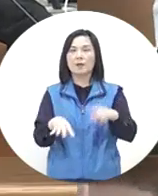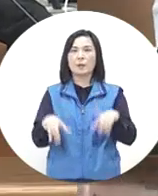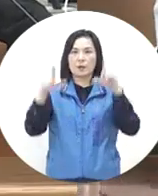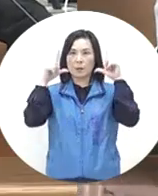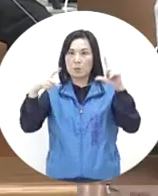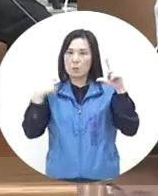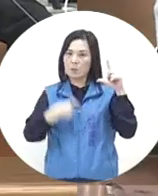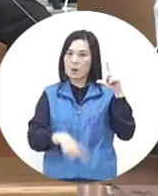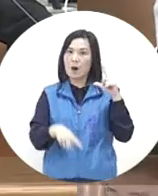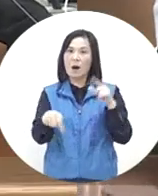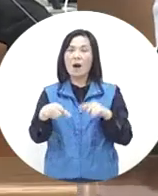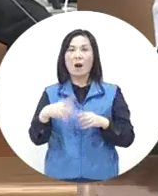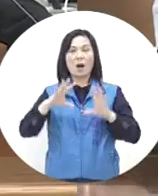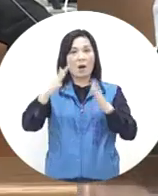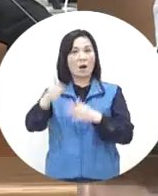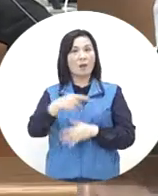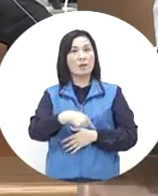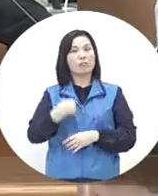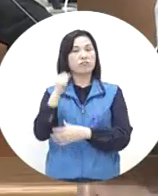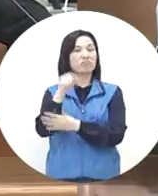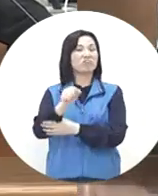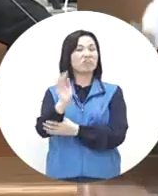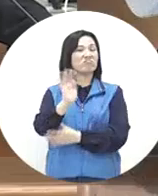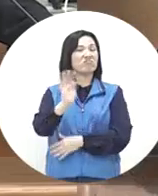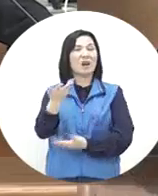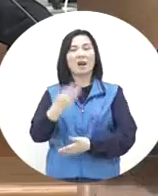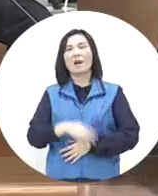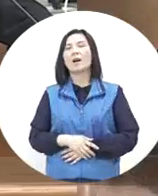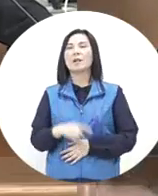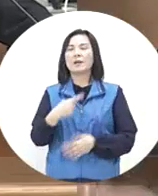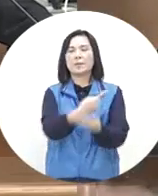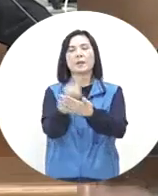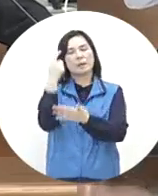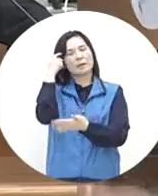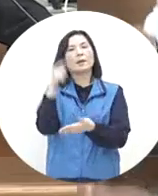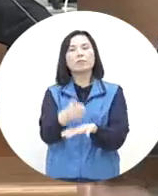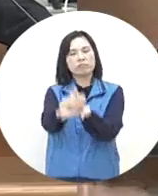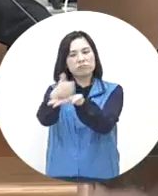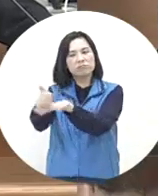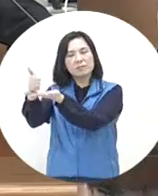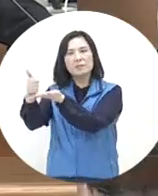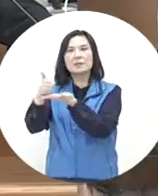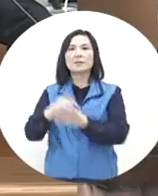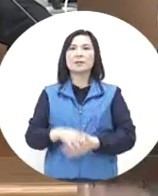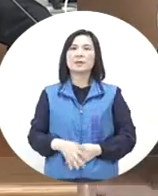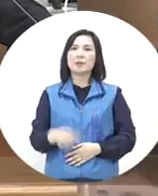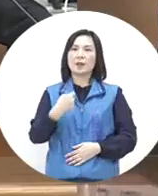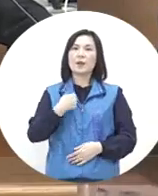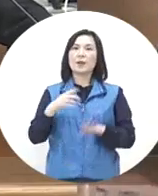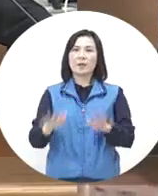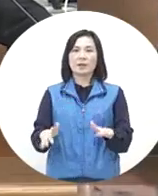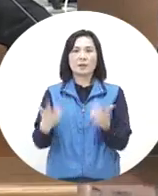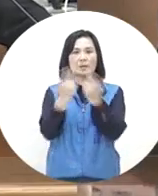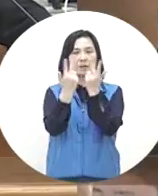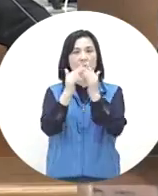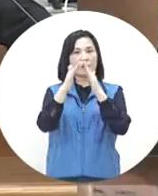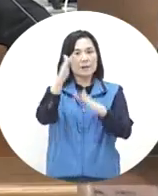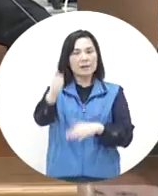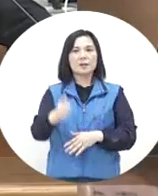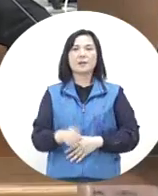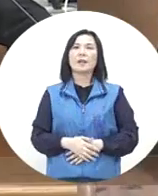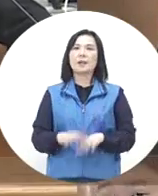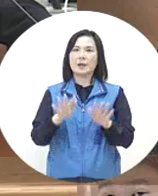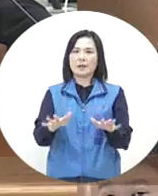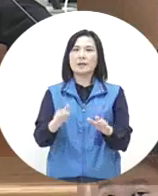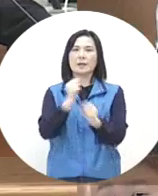人都有一些想法，我们都要尊重。我现在是新北市市长，我把现在的